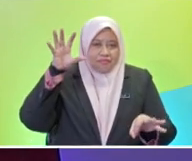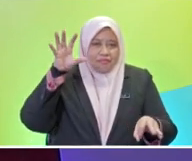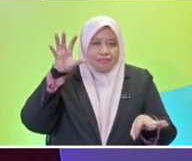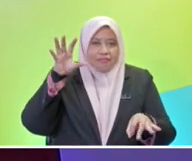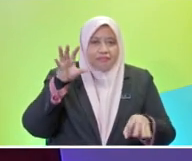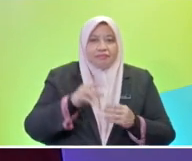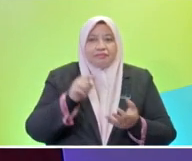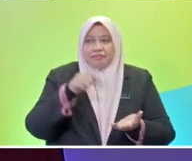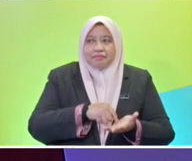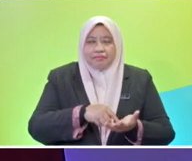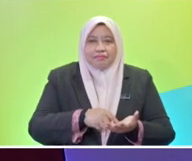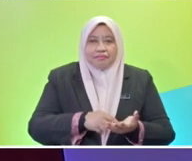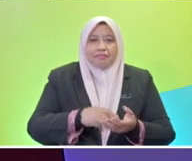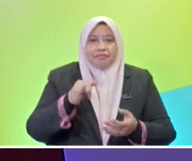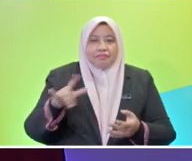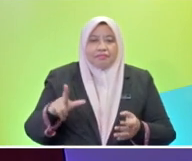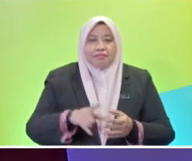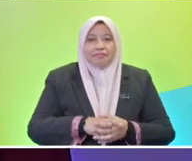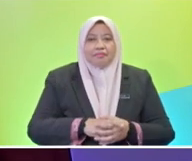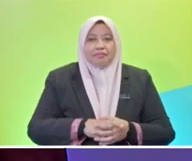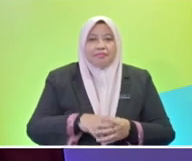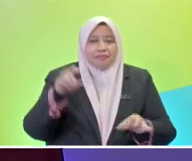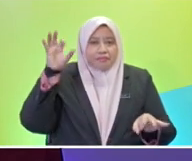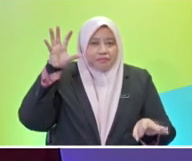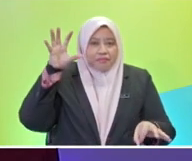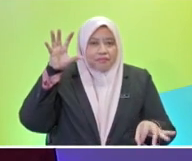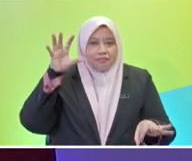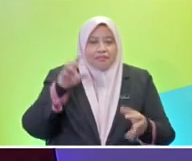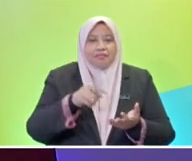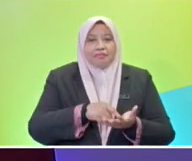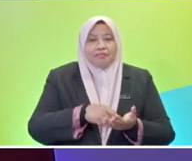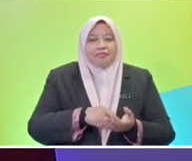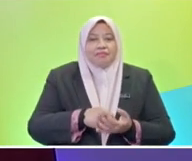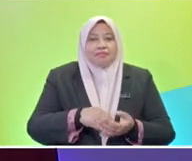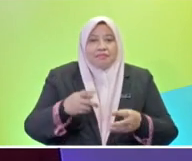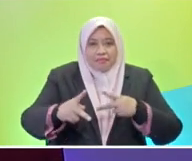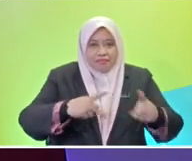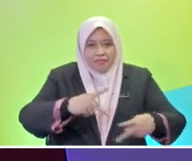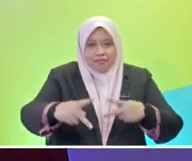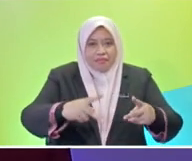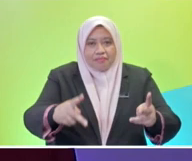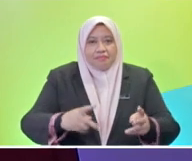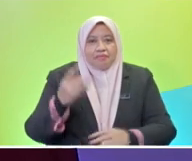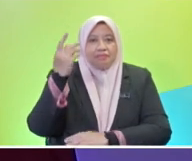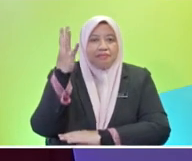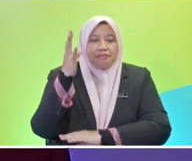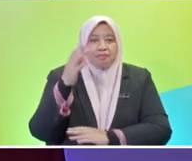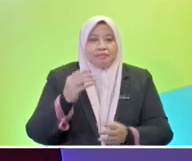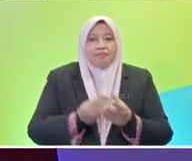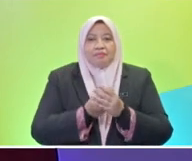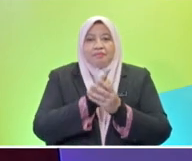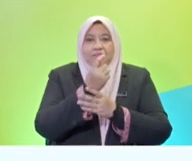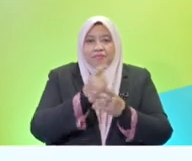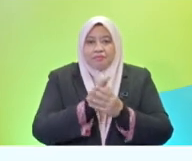Fotosintesis ini ialah, dengar ni. Fotosintesis ini ialah proses di mana tumbuh-tumbuhan